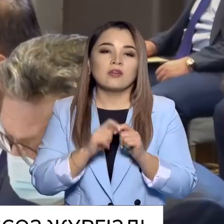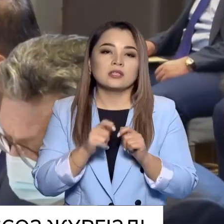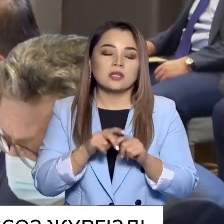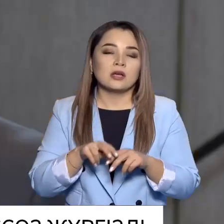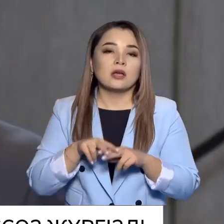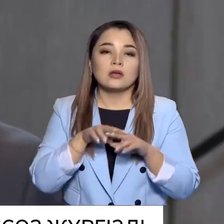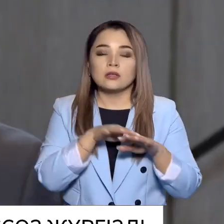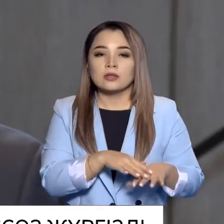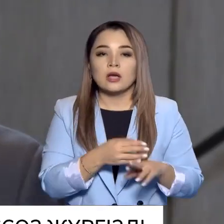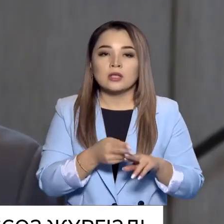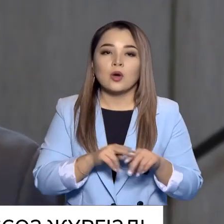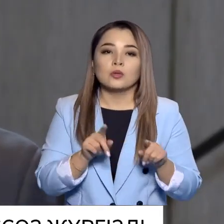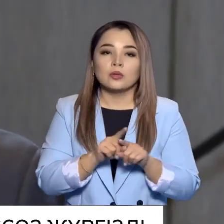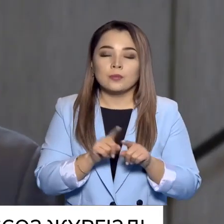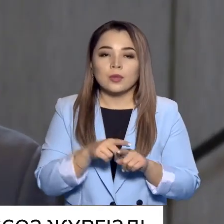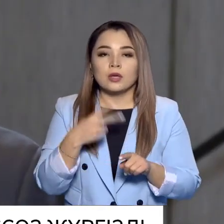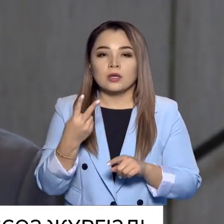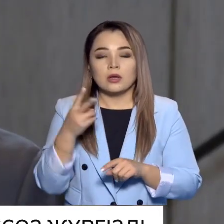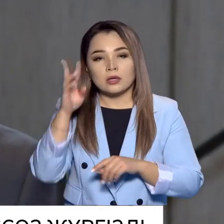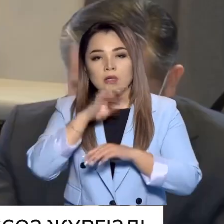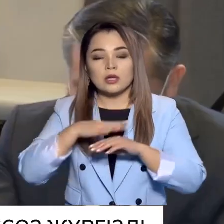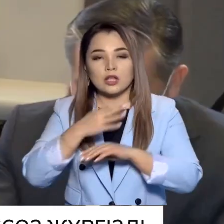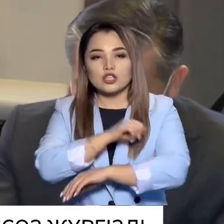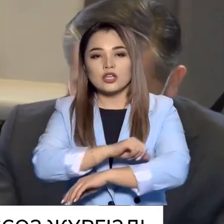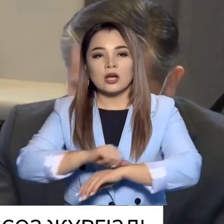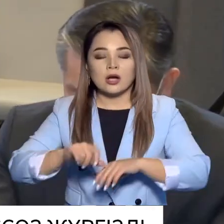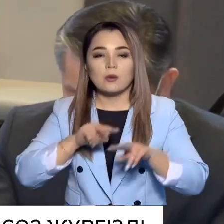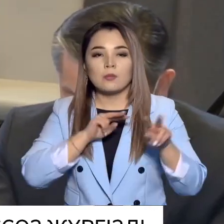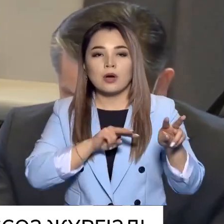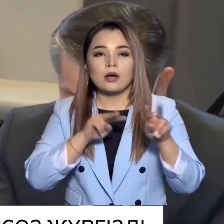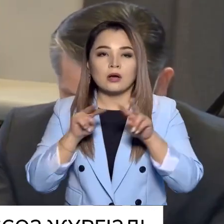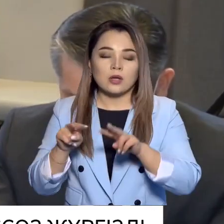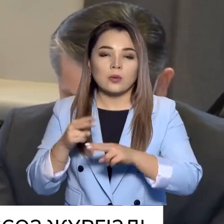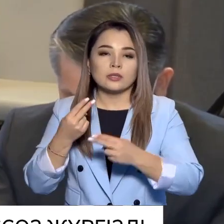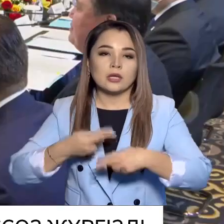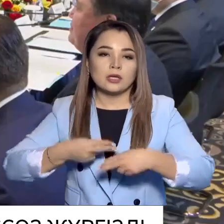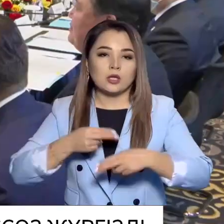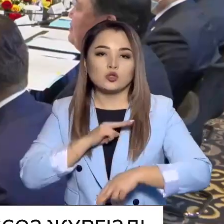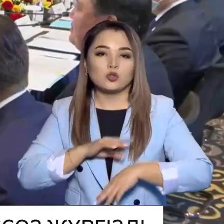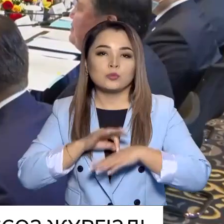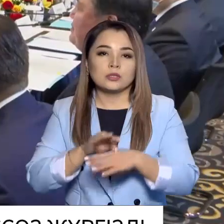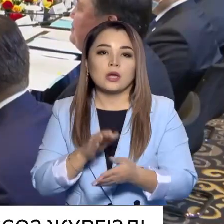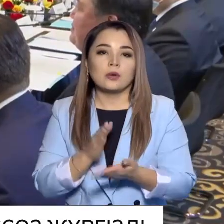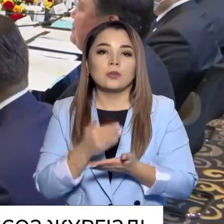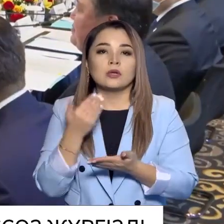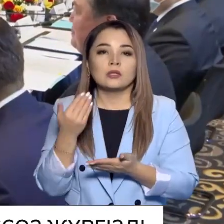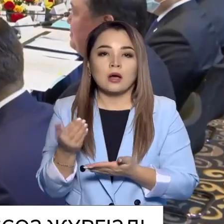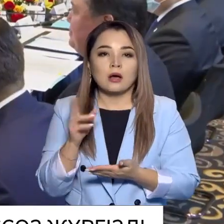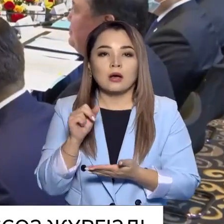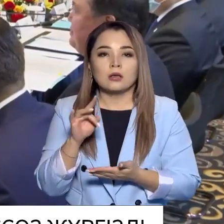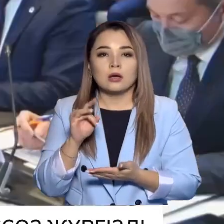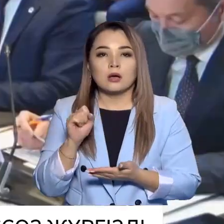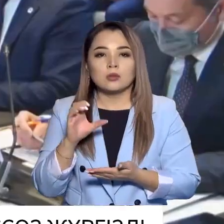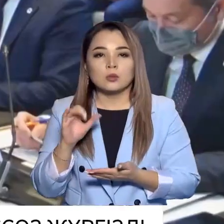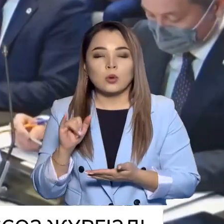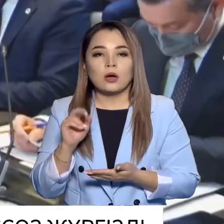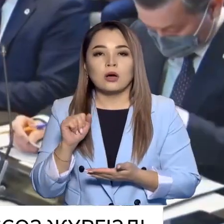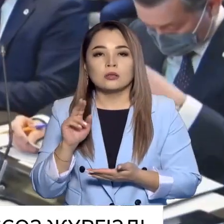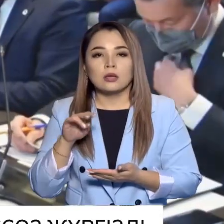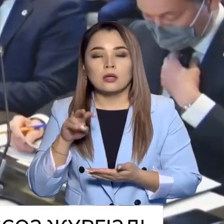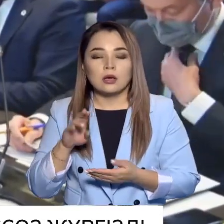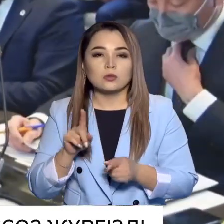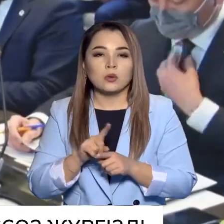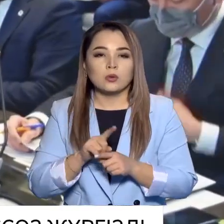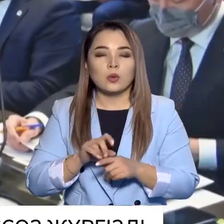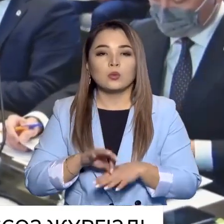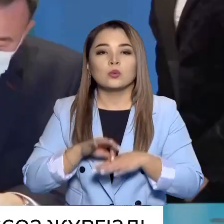қатарында екі елдің шекарасында 7-1 бақылау өткізу пункті жұмыс істейді. Кездесу барысында Қарасу және Ақтілек өткізу пункттері